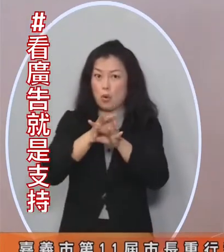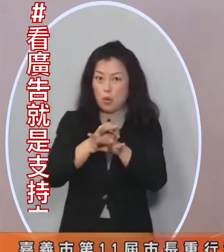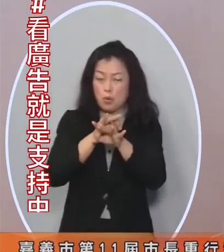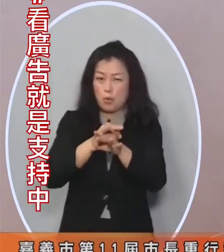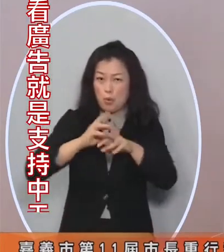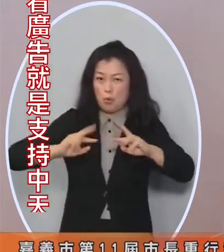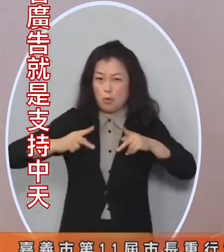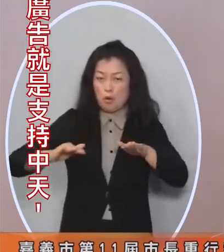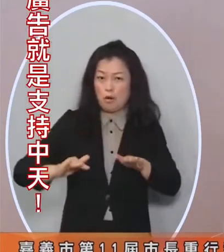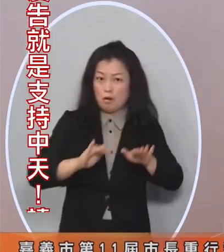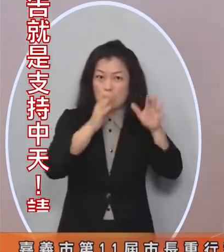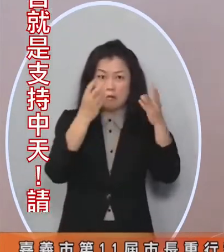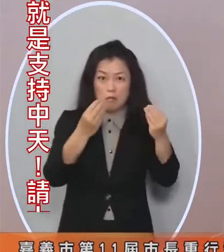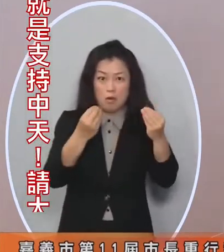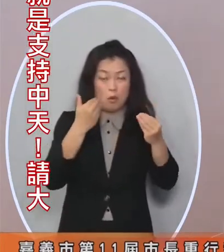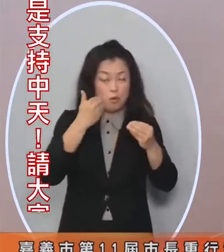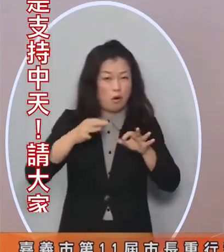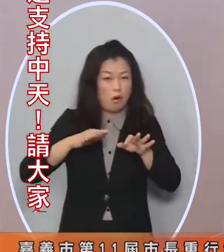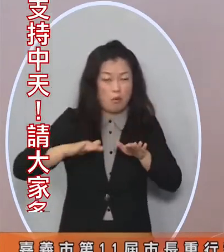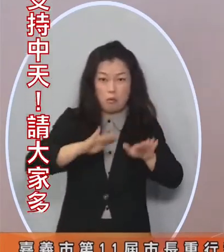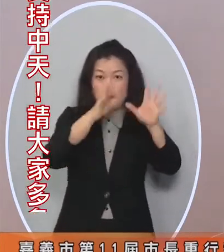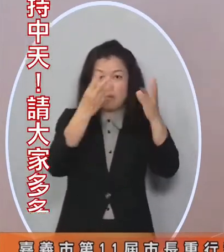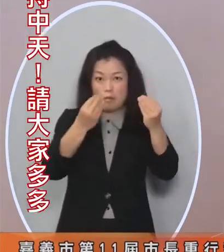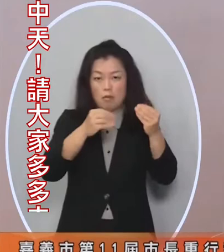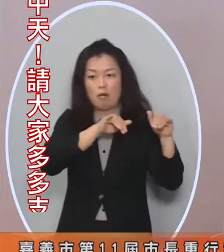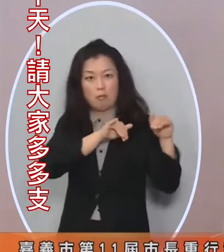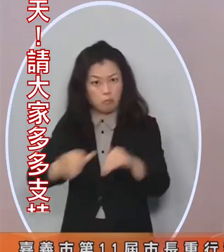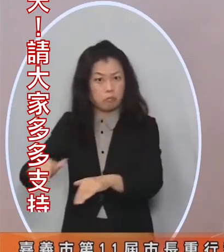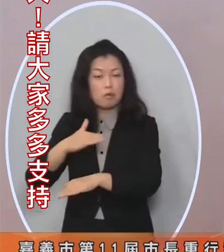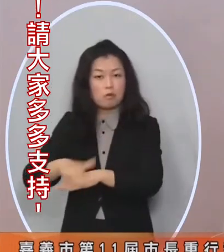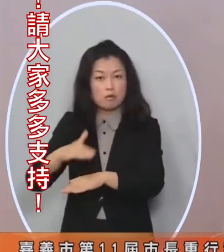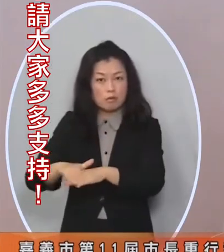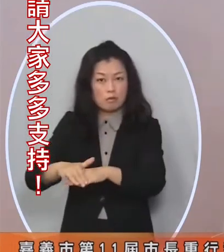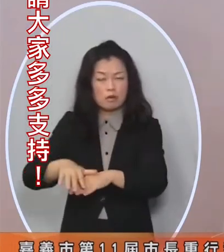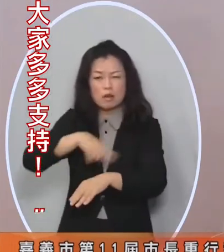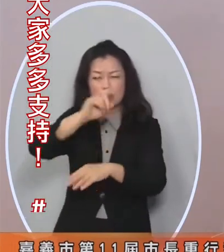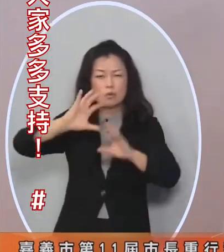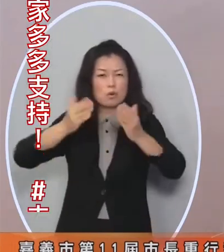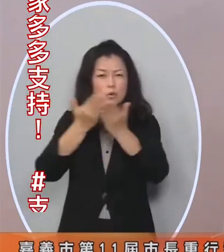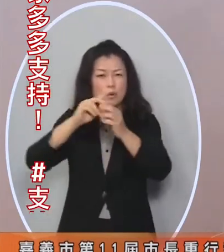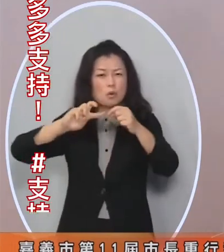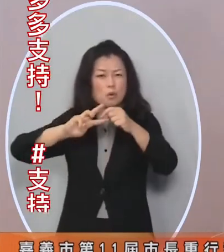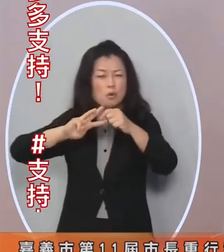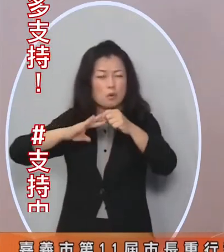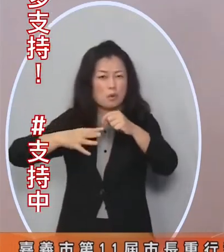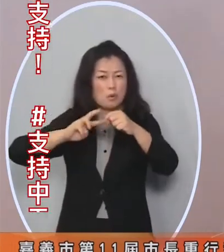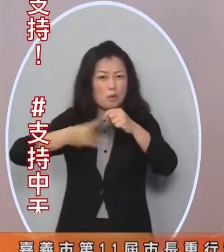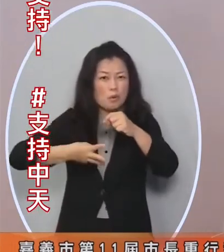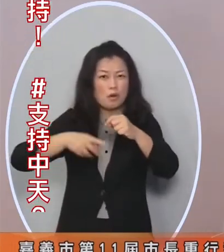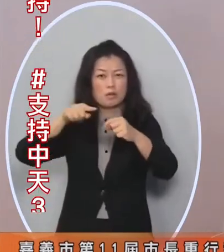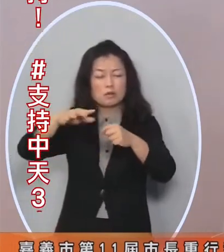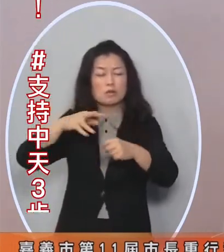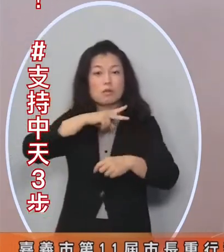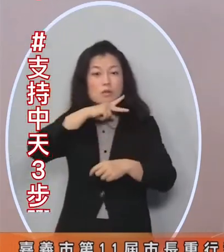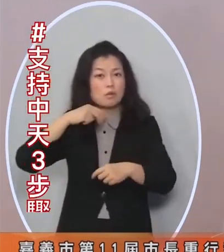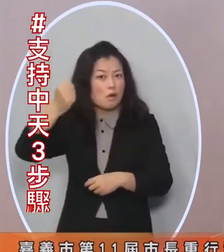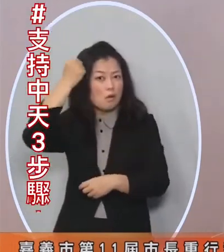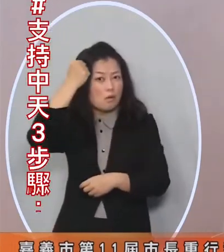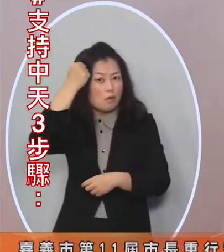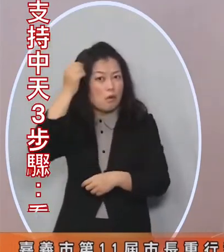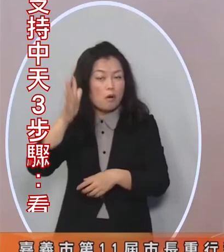退。各位，我们国高中就能背这句英语了。Learning is like sailing against the current; it either advance or